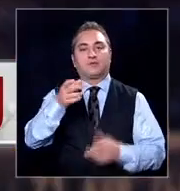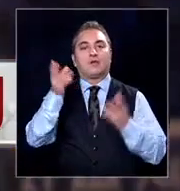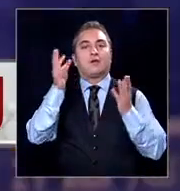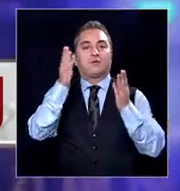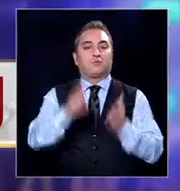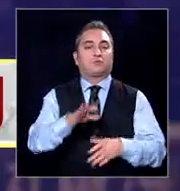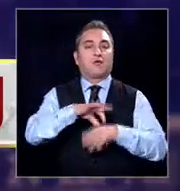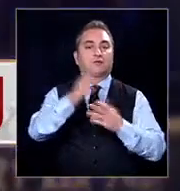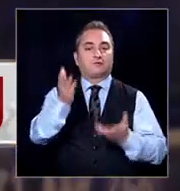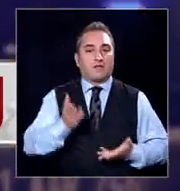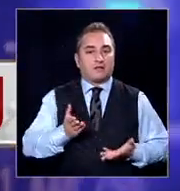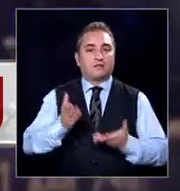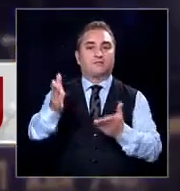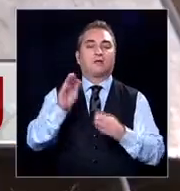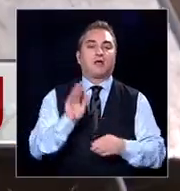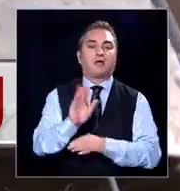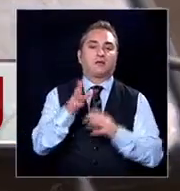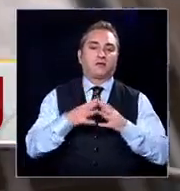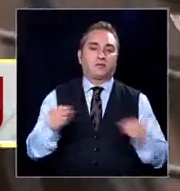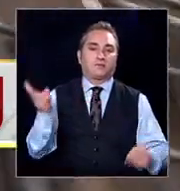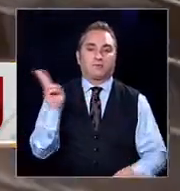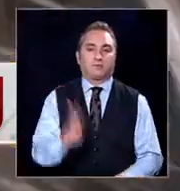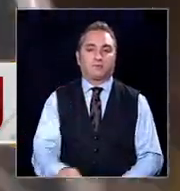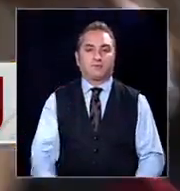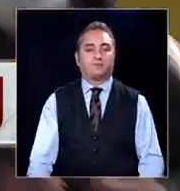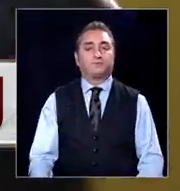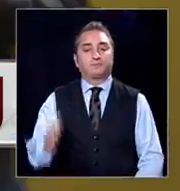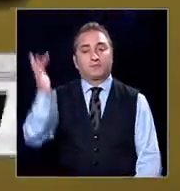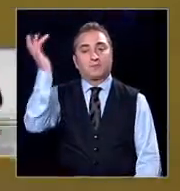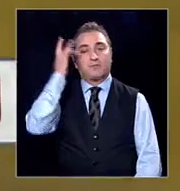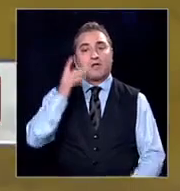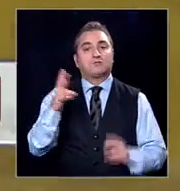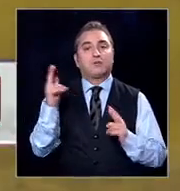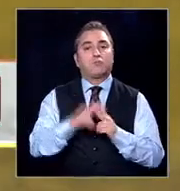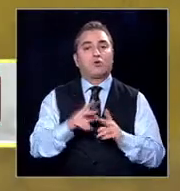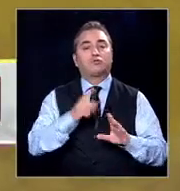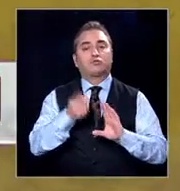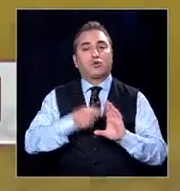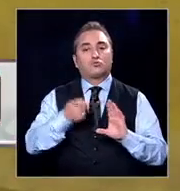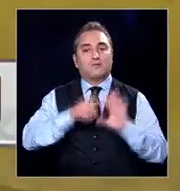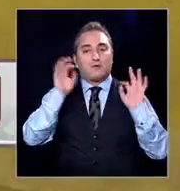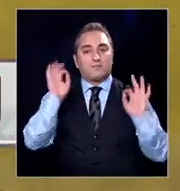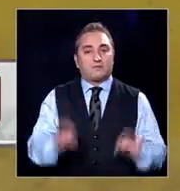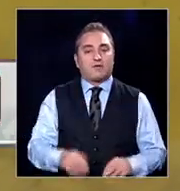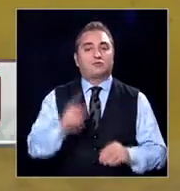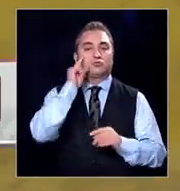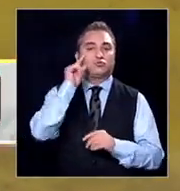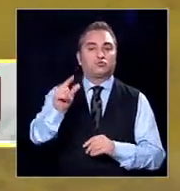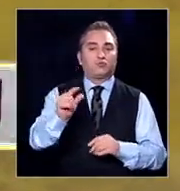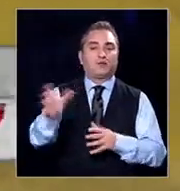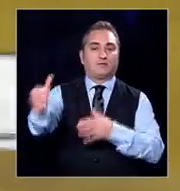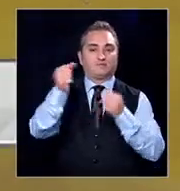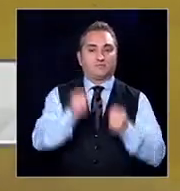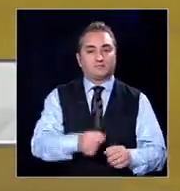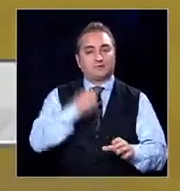Demir hastanede yaşamını yitirdi. Cinayet bürosu dedektifleri ve Bağcılar polisi soruşturma başlattı ve şüpheliyi gözaltına aldı. Şüpheli